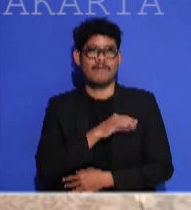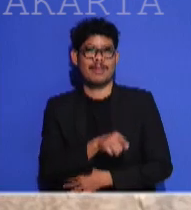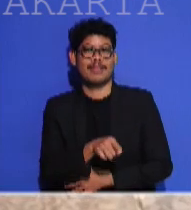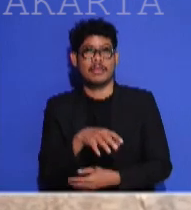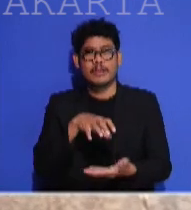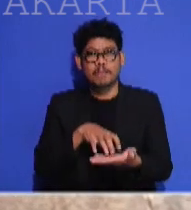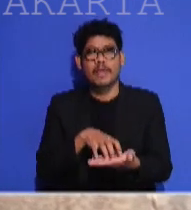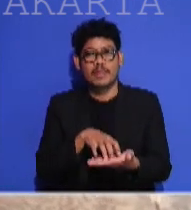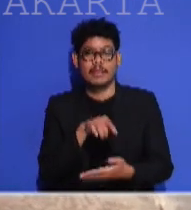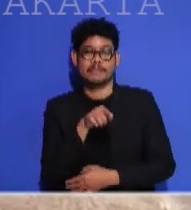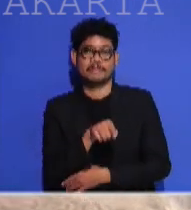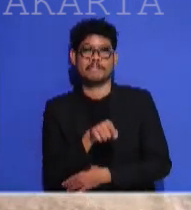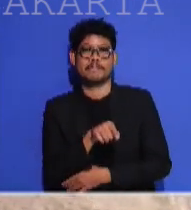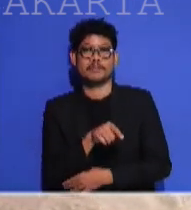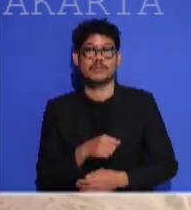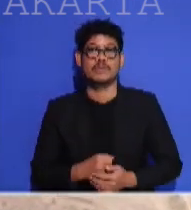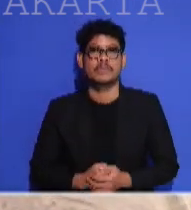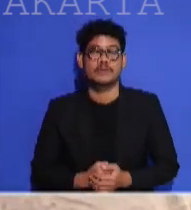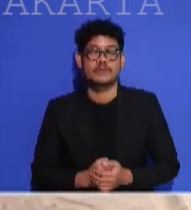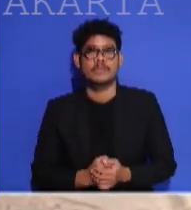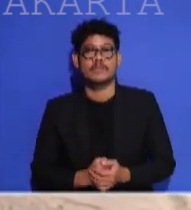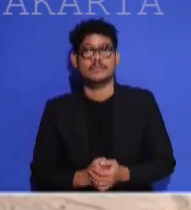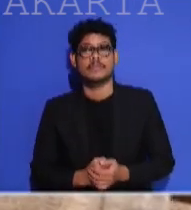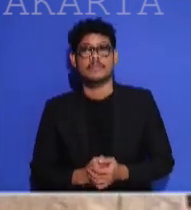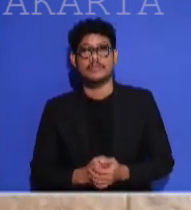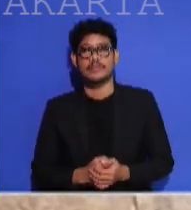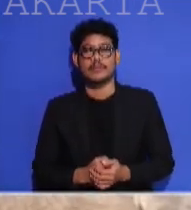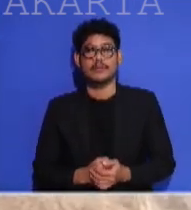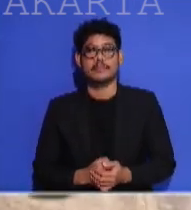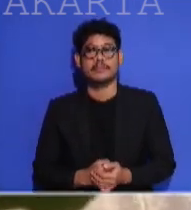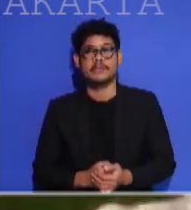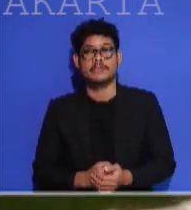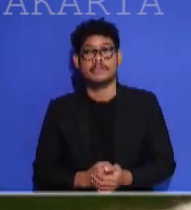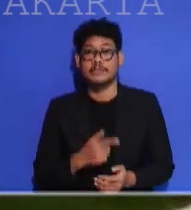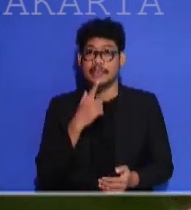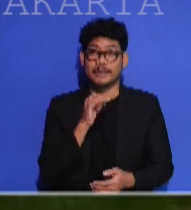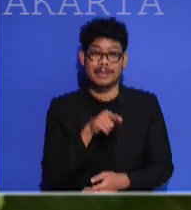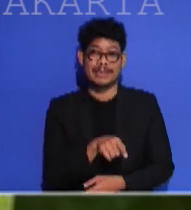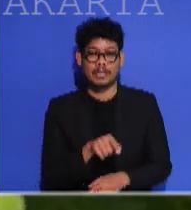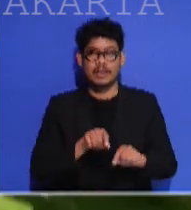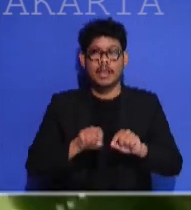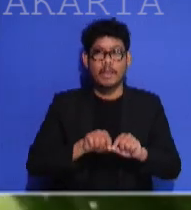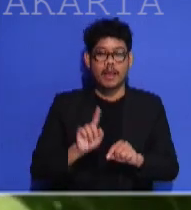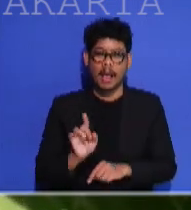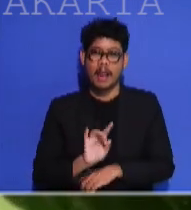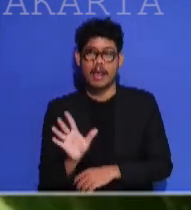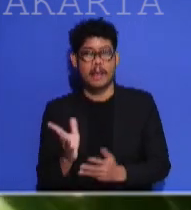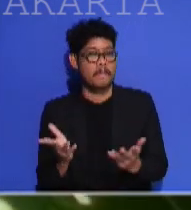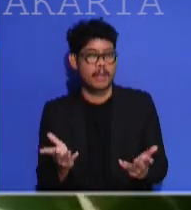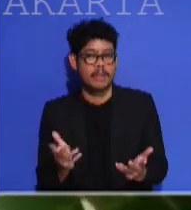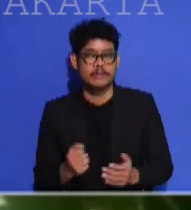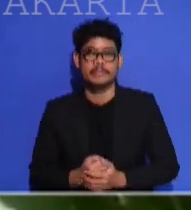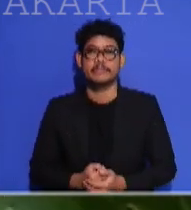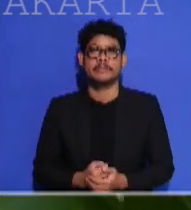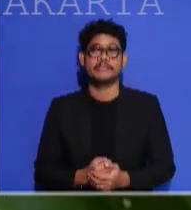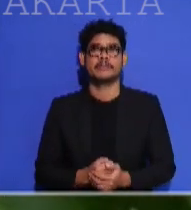menika. Piyambakipun ngandharaken bilih kados dene taneman sanesipun kawontenan hawa ingkang